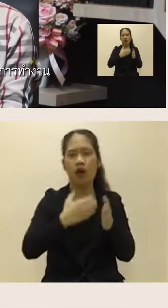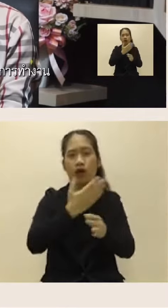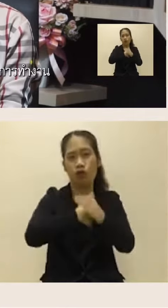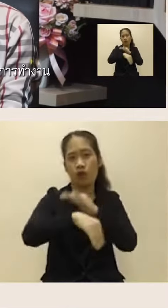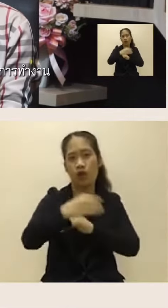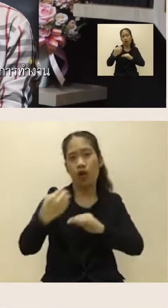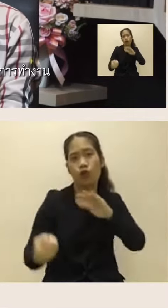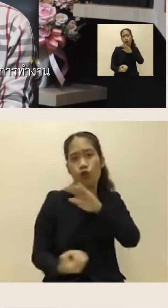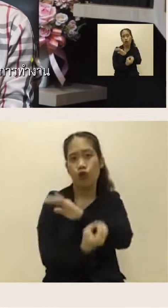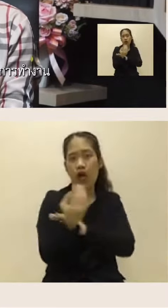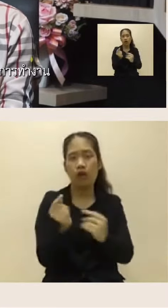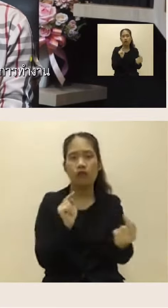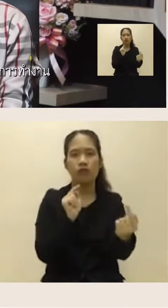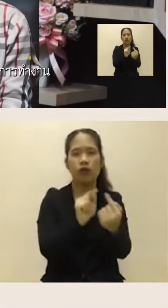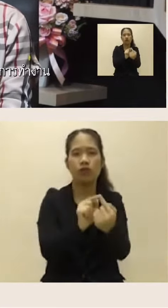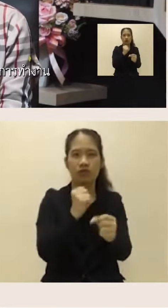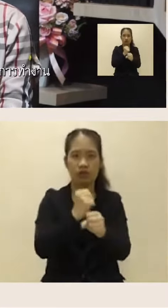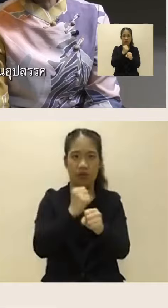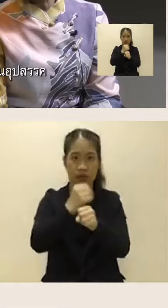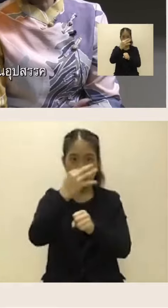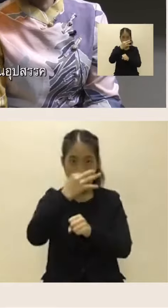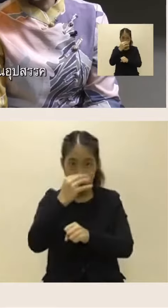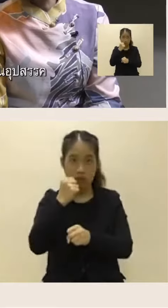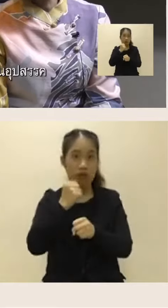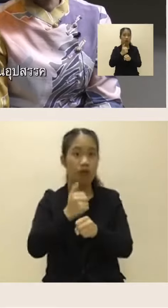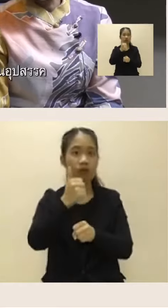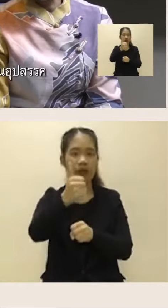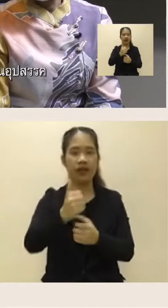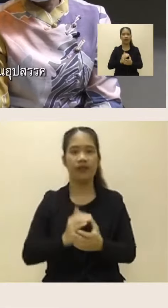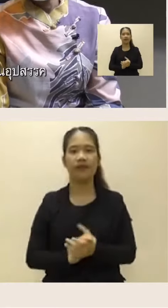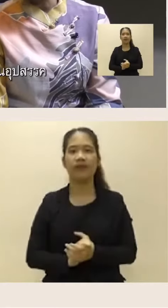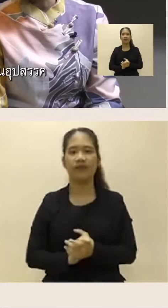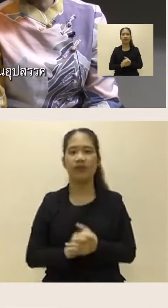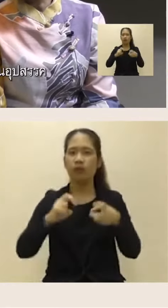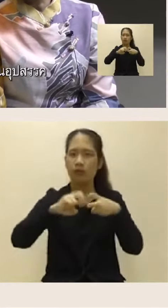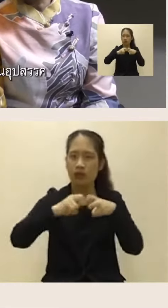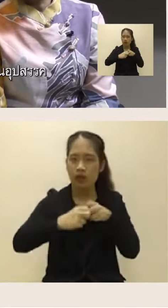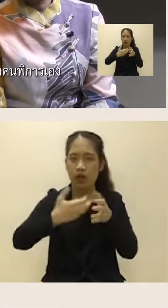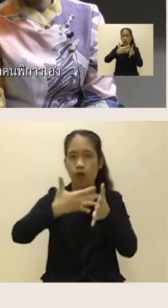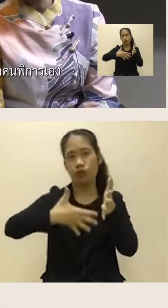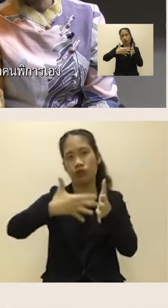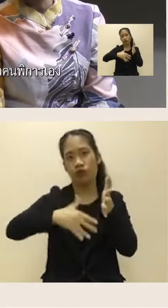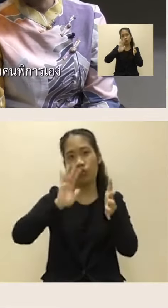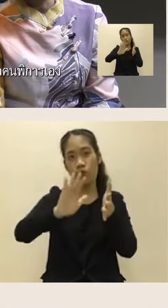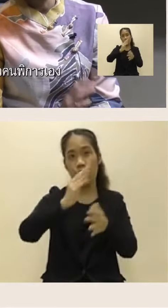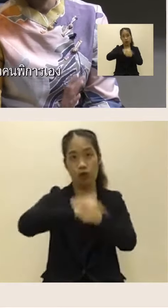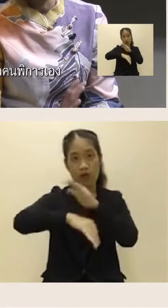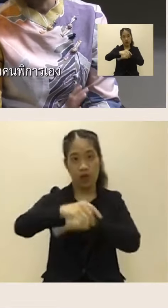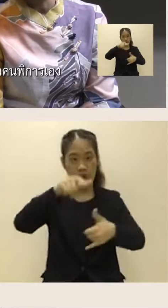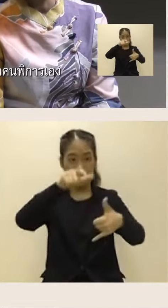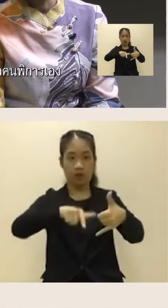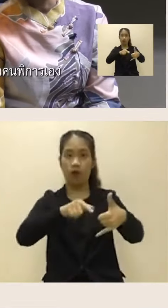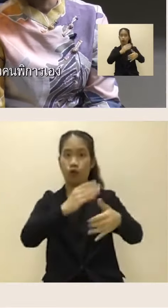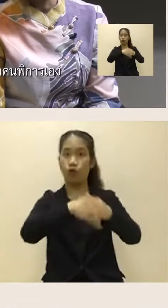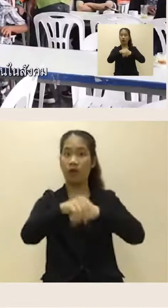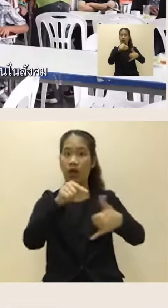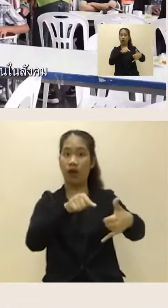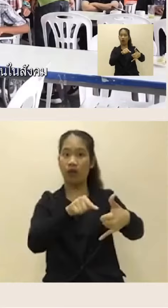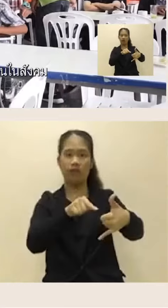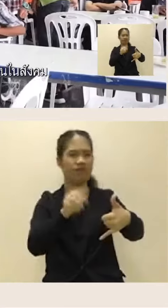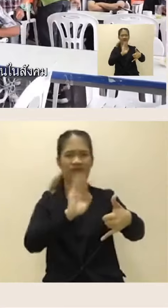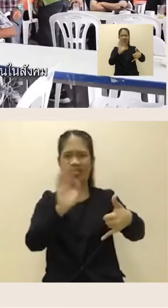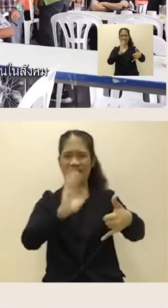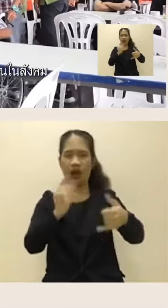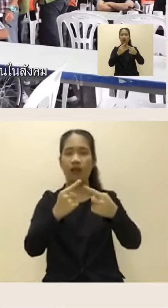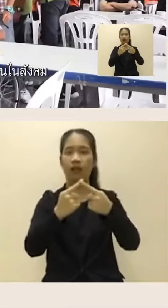ทเนี่ยมีโอกาสในการเข้าถึงการทำงาน หลักๆเลยนะคะที่เป็นอุปสรร ค ให้กับคนพิการนี่ไม่ใช่ตัวคนพิการเองแ